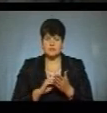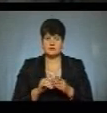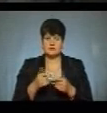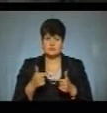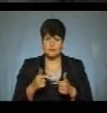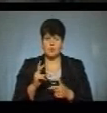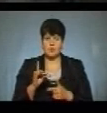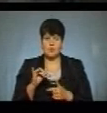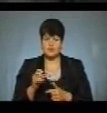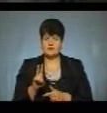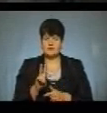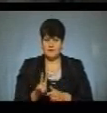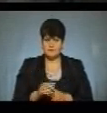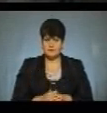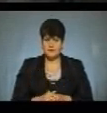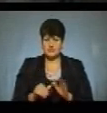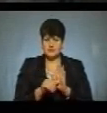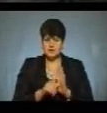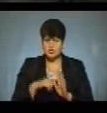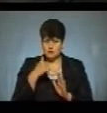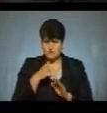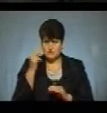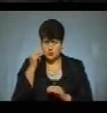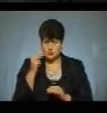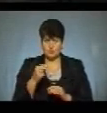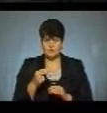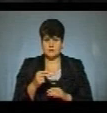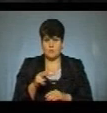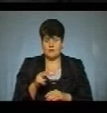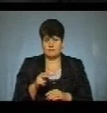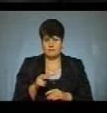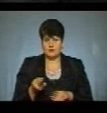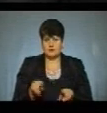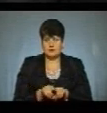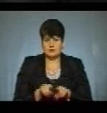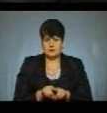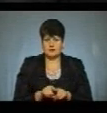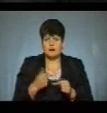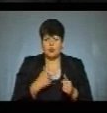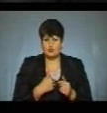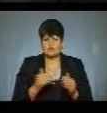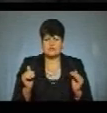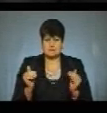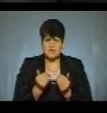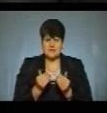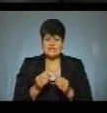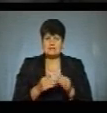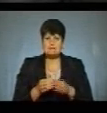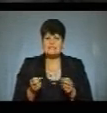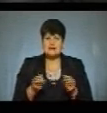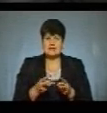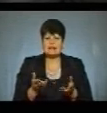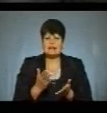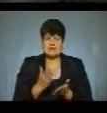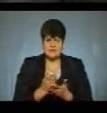крок-2. Ми всі 6 років вчимося по одній лінійці, по факту. І нам хочуть зменшити оці спеціальності, які є.